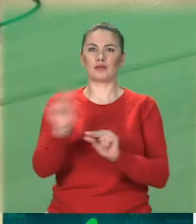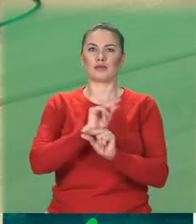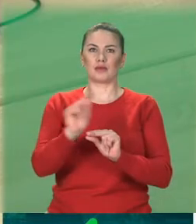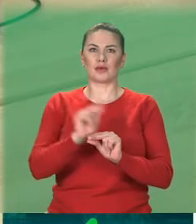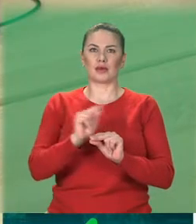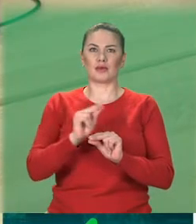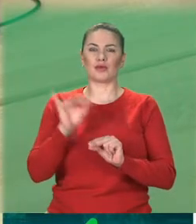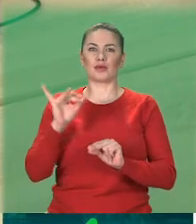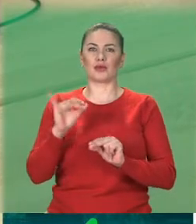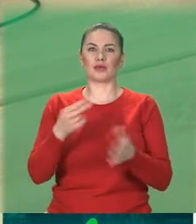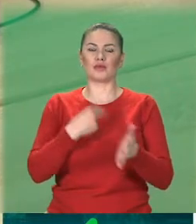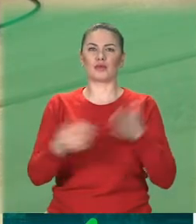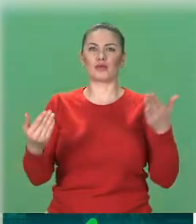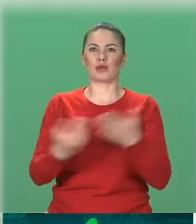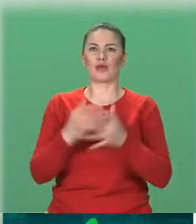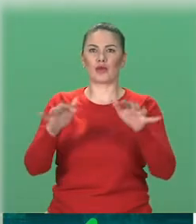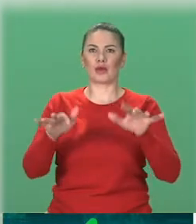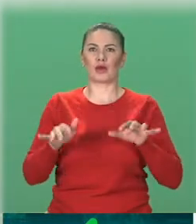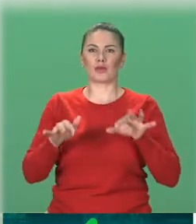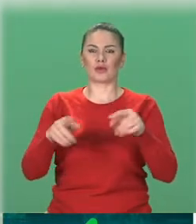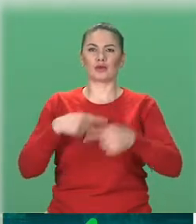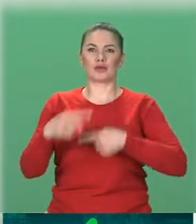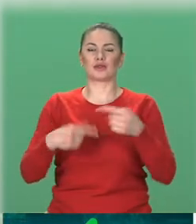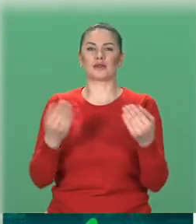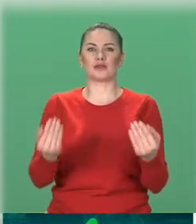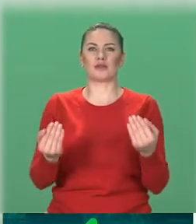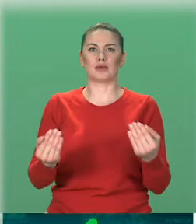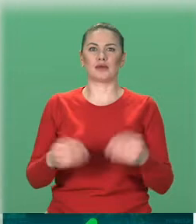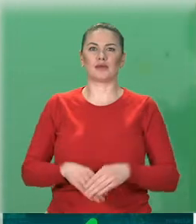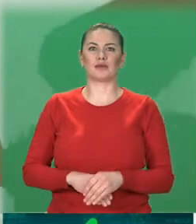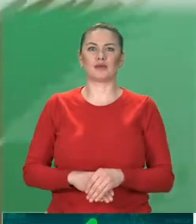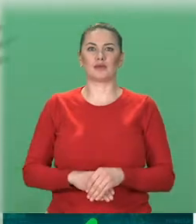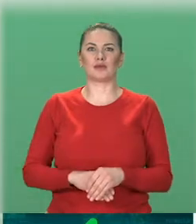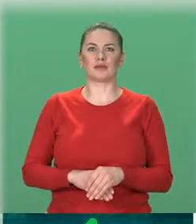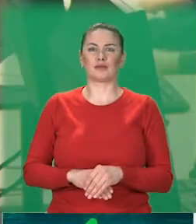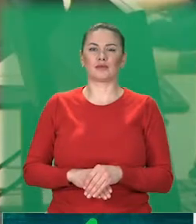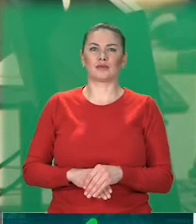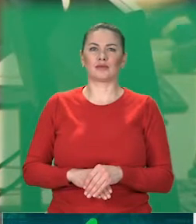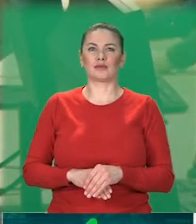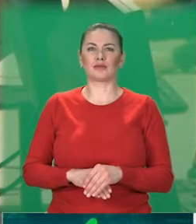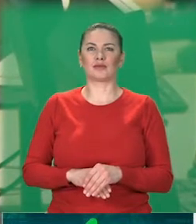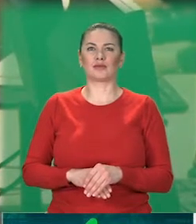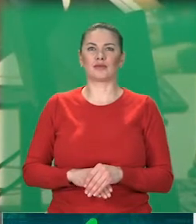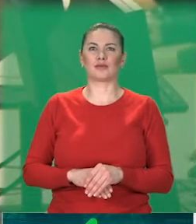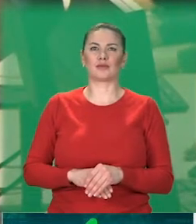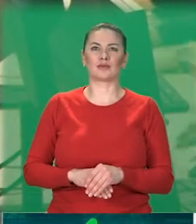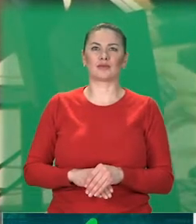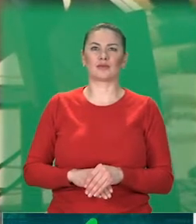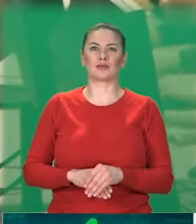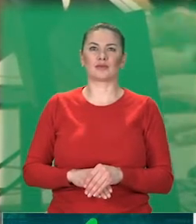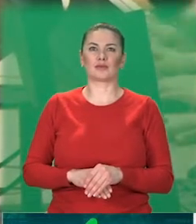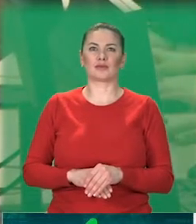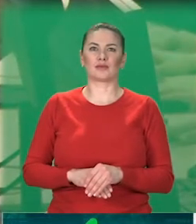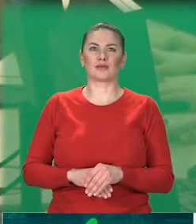оснастила кабинеты современными компьютерами. Теперь кибернаука доступна каждому юному жителю Анивы. Олеся Львова, Алексей Нестеров,